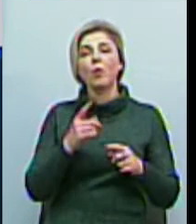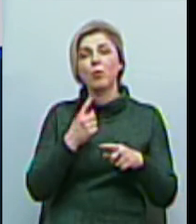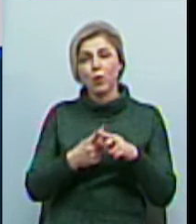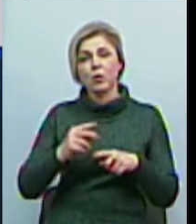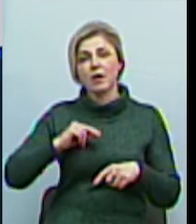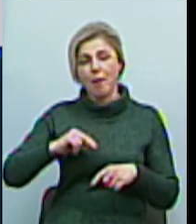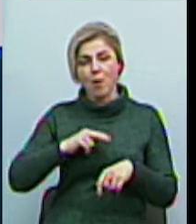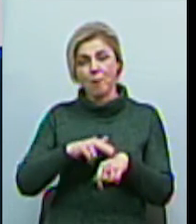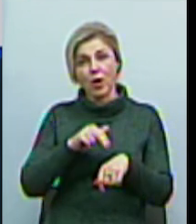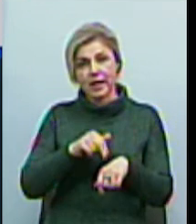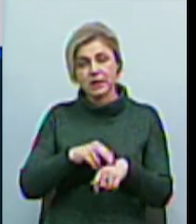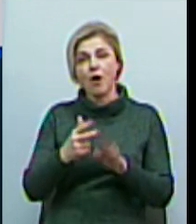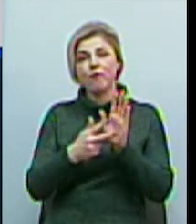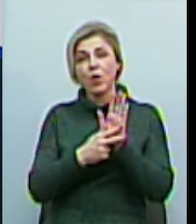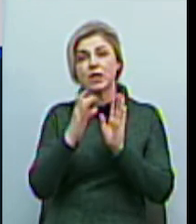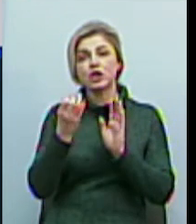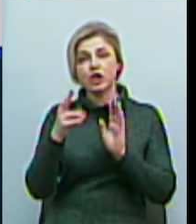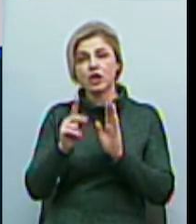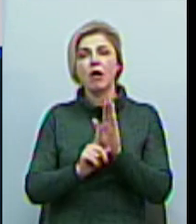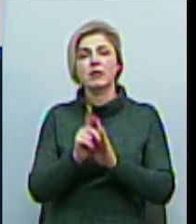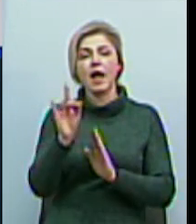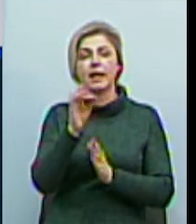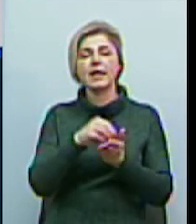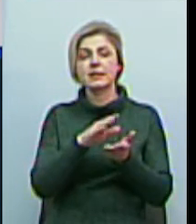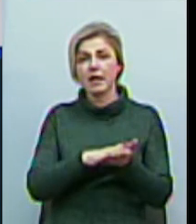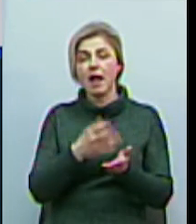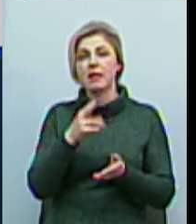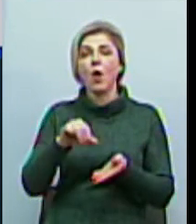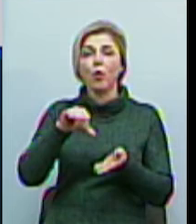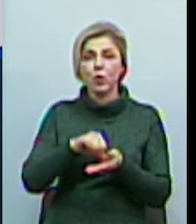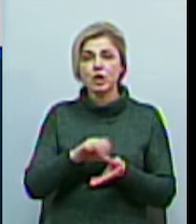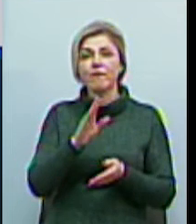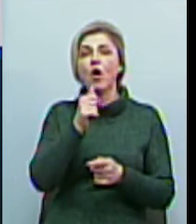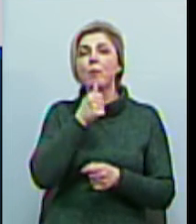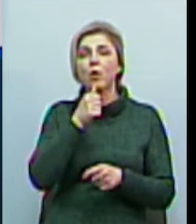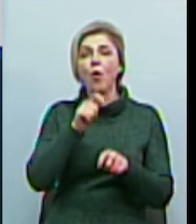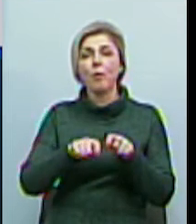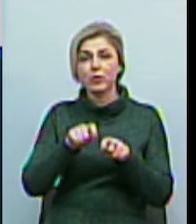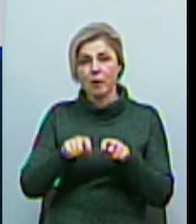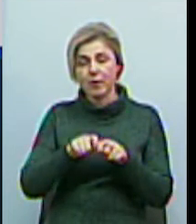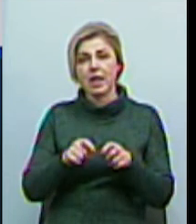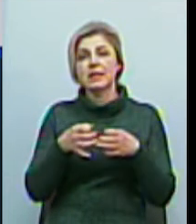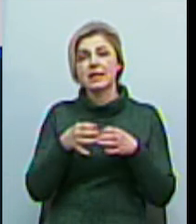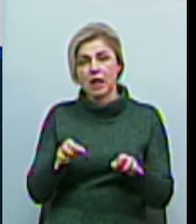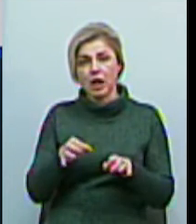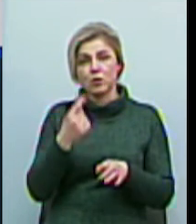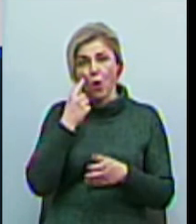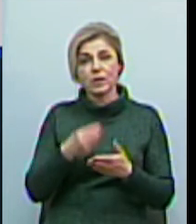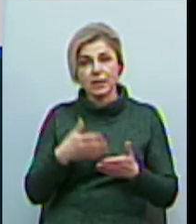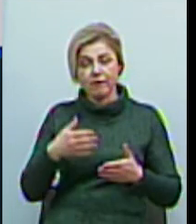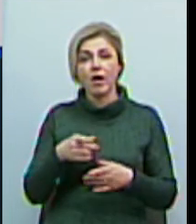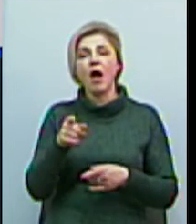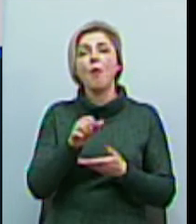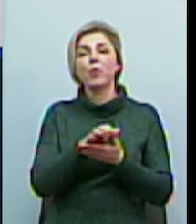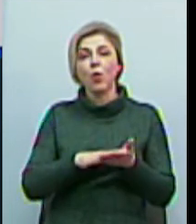поліції. З 8 січня почнеться реєстрація для участі у пробному зовнішньому незалежному оцінюванні. Вона